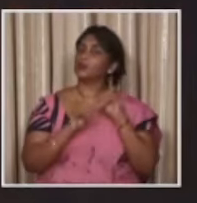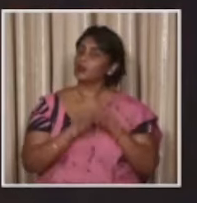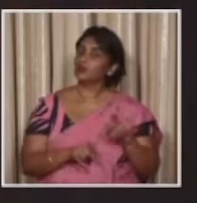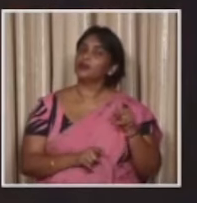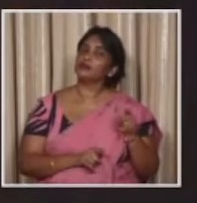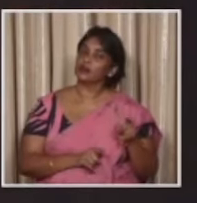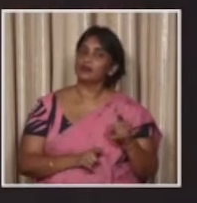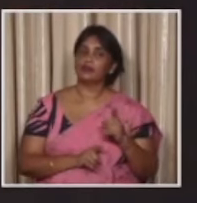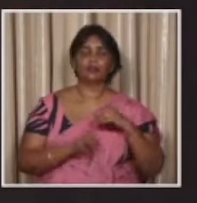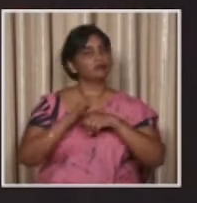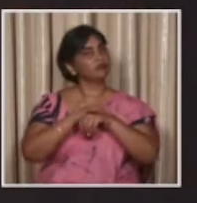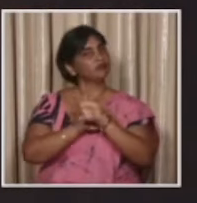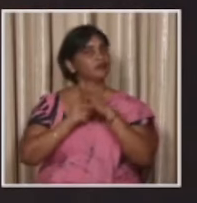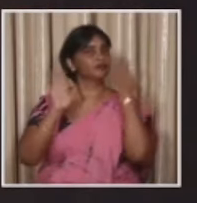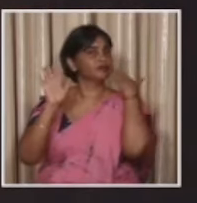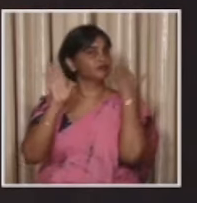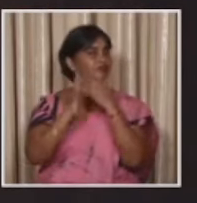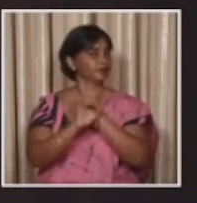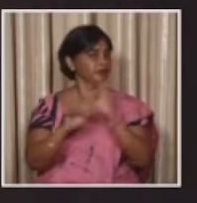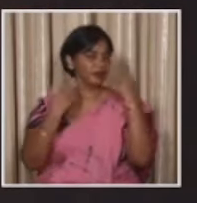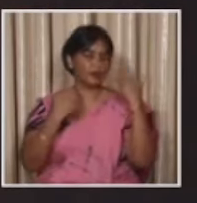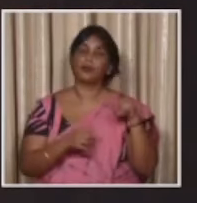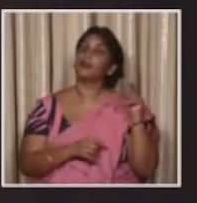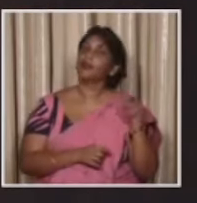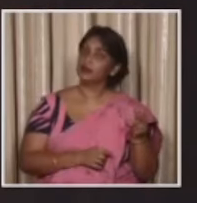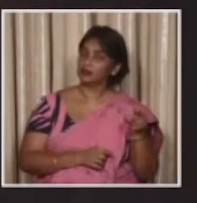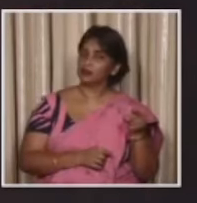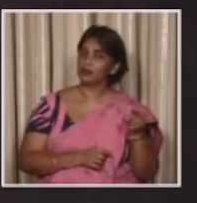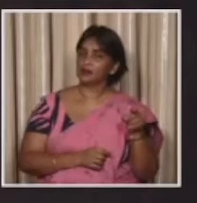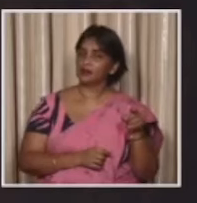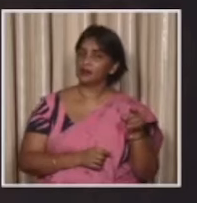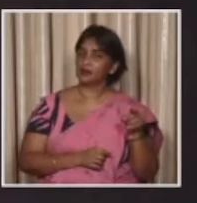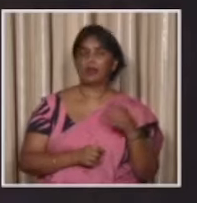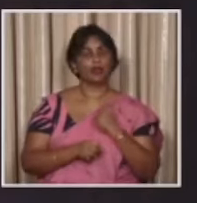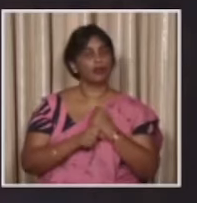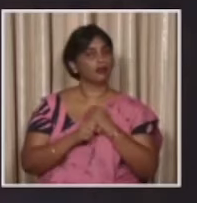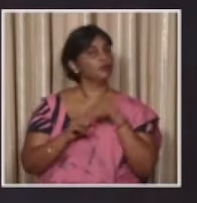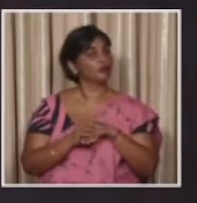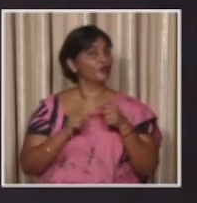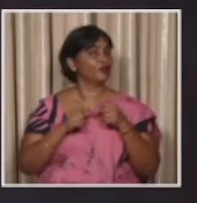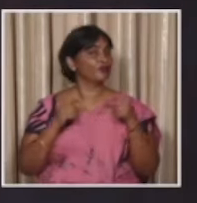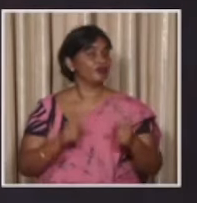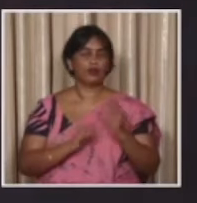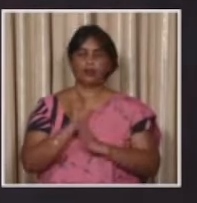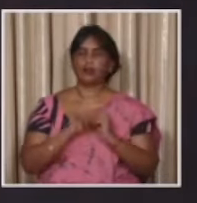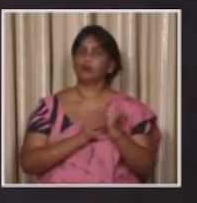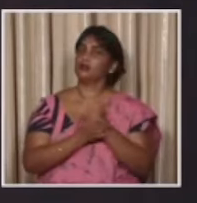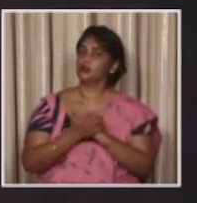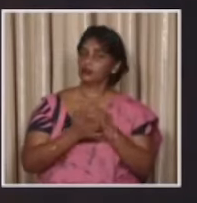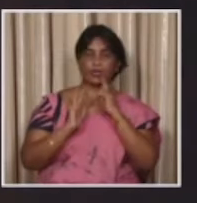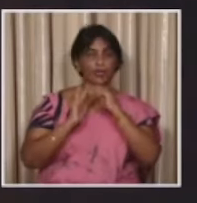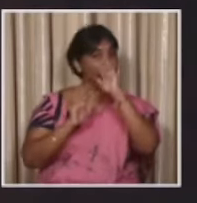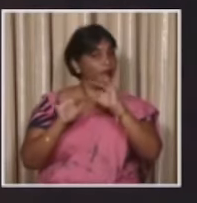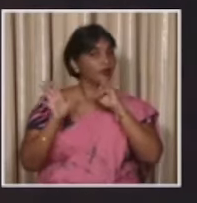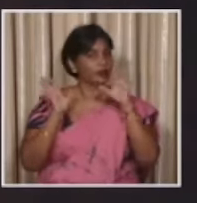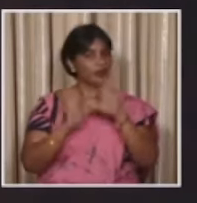වගේම ප්‍රසන්ටේෂන් කීපයක් තිබ්බා. ඒවට ආණ්ඩු පක්ෂ සහ විපක්ෂ මන්ත්‍රීවරු සියලු දෙනාටම ආරාධනා